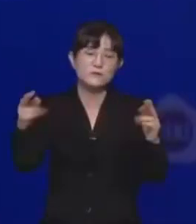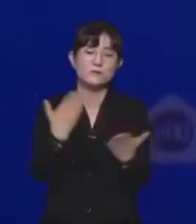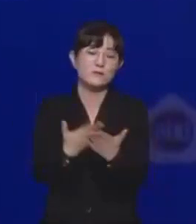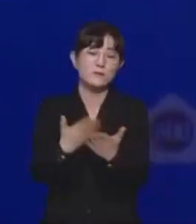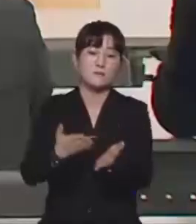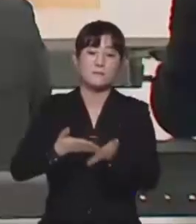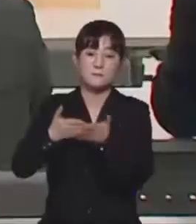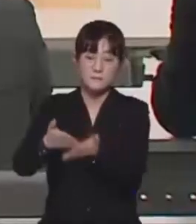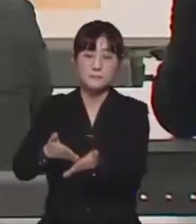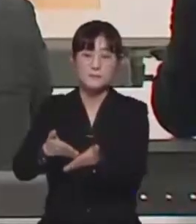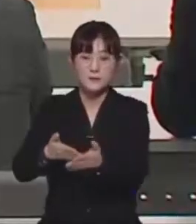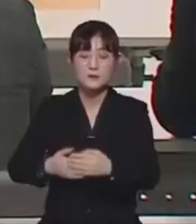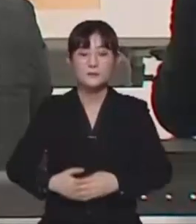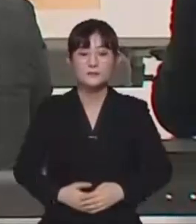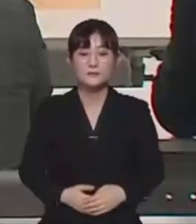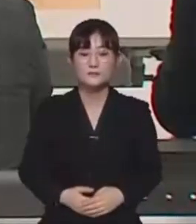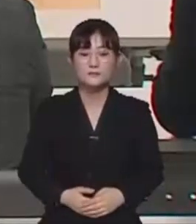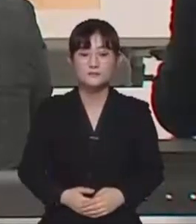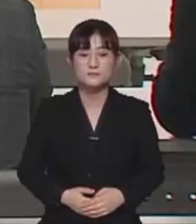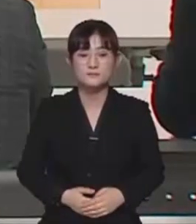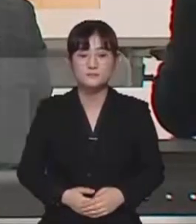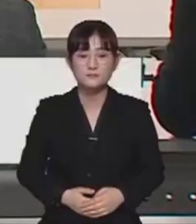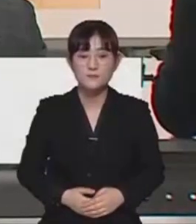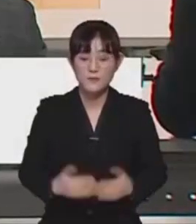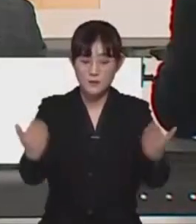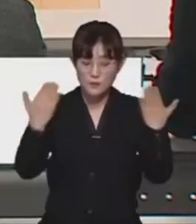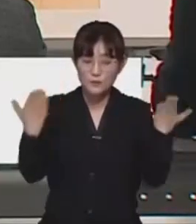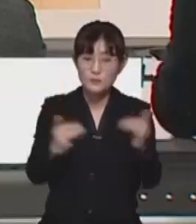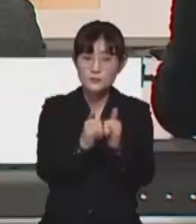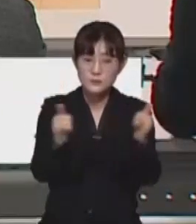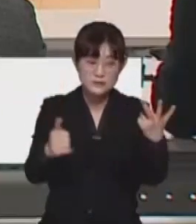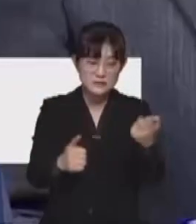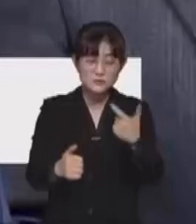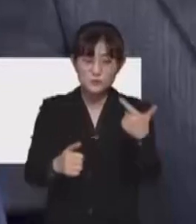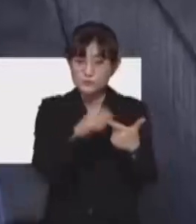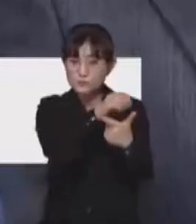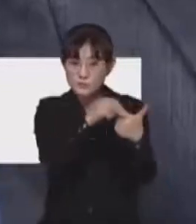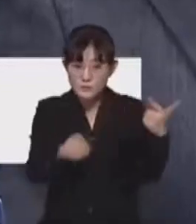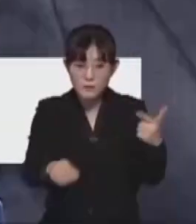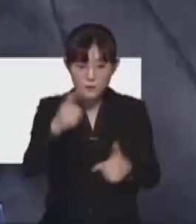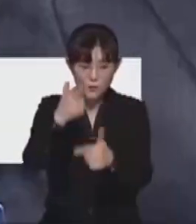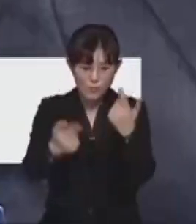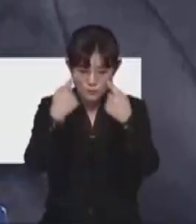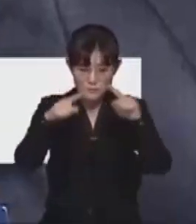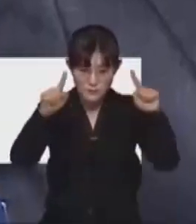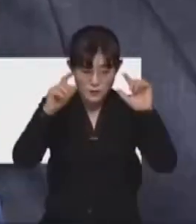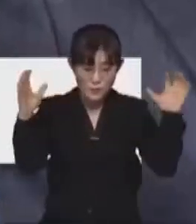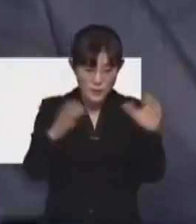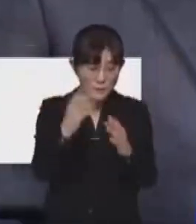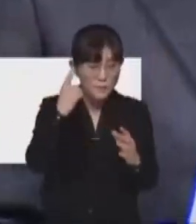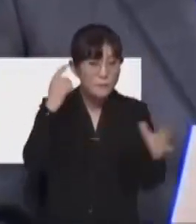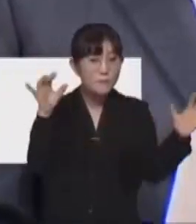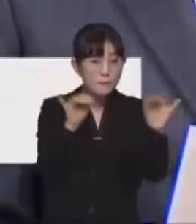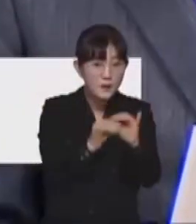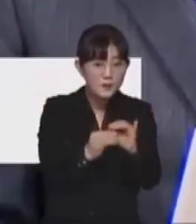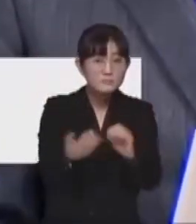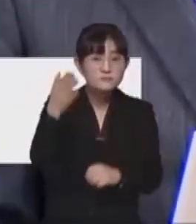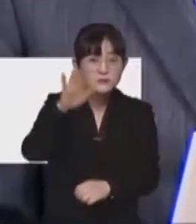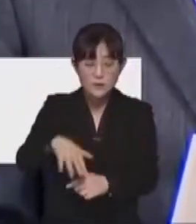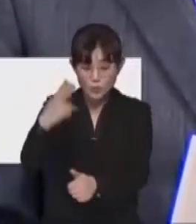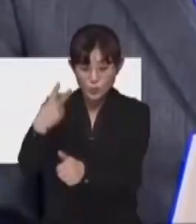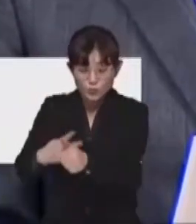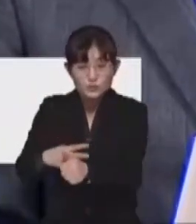요구했습니다. 특히 교직원 76%가 목포대와의 통합을 지지한 데 반해 교수